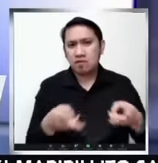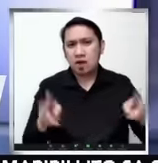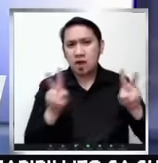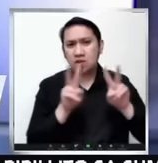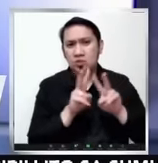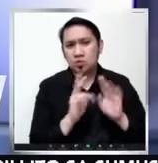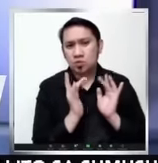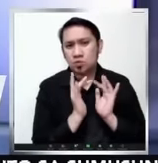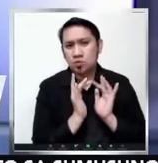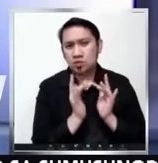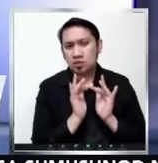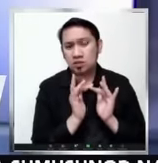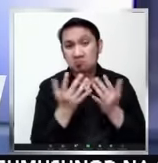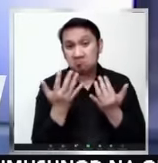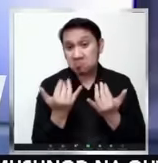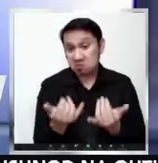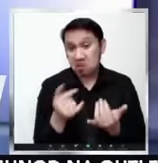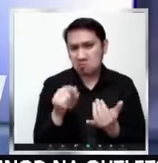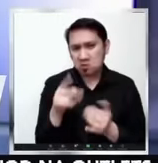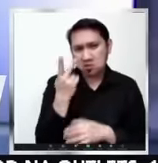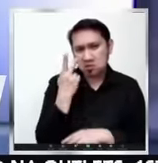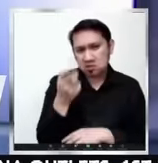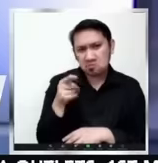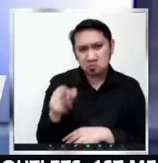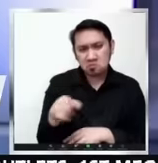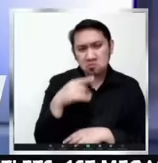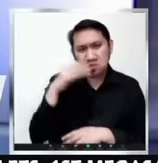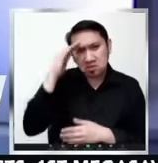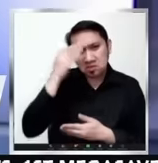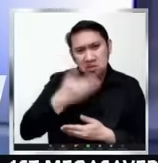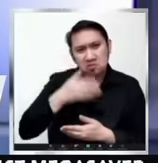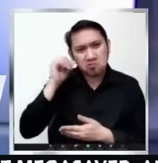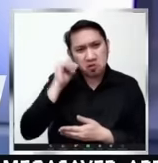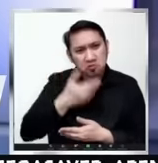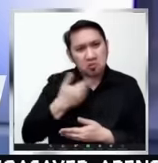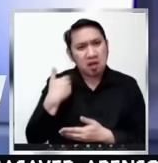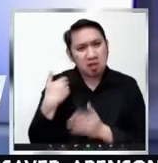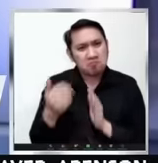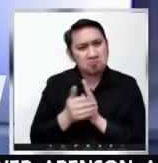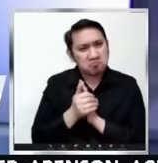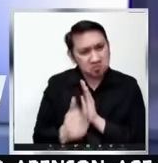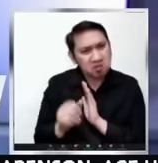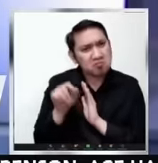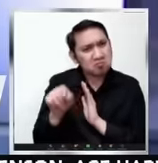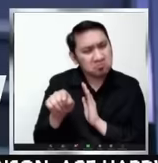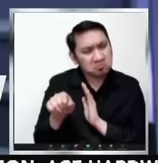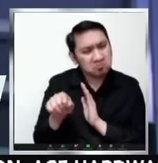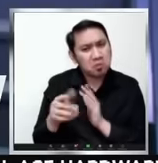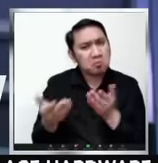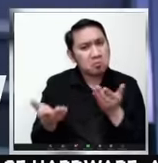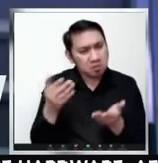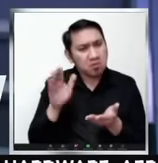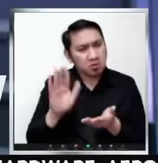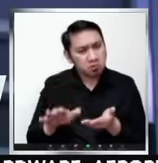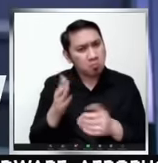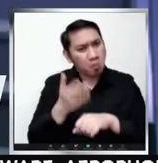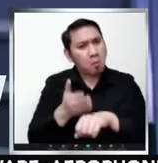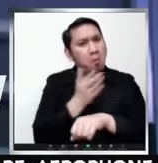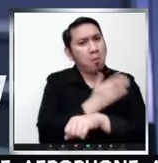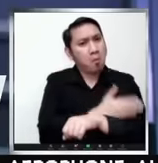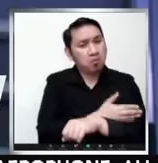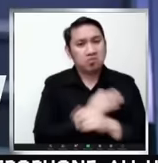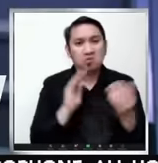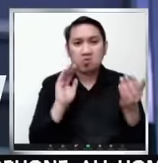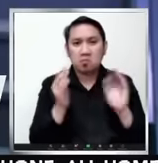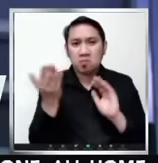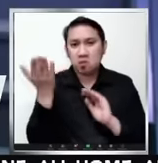your children or your child to grab that opportunity and see, malay mo dun sila mag-excel. And unlike before na walang success